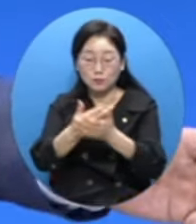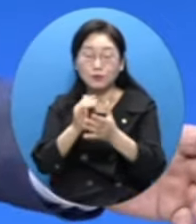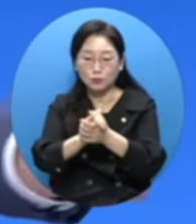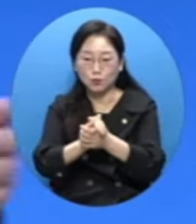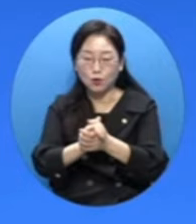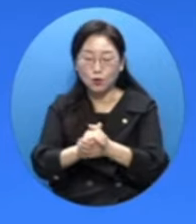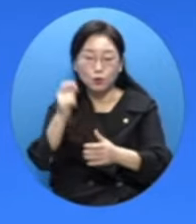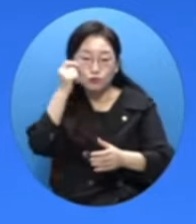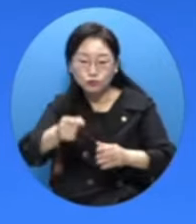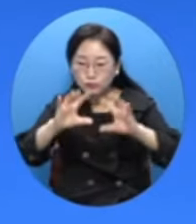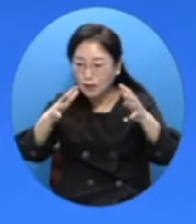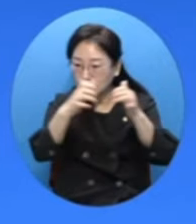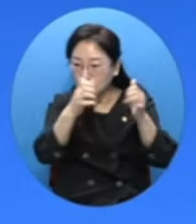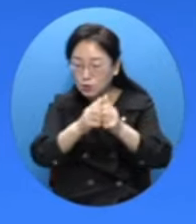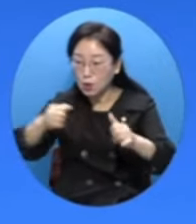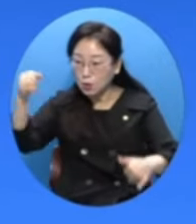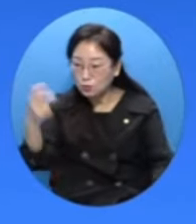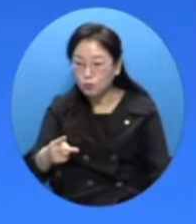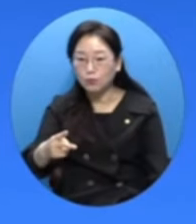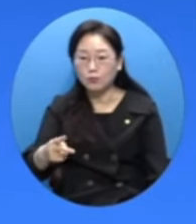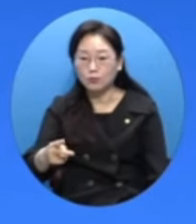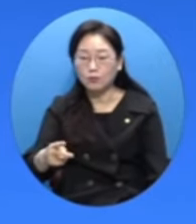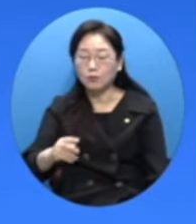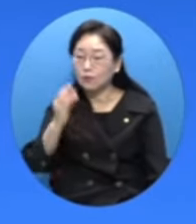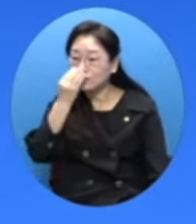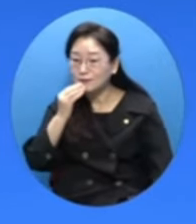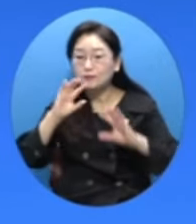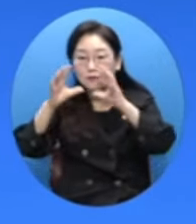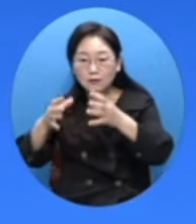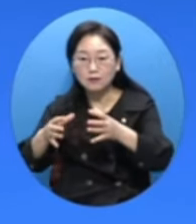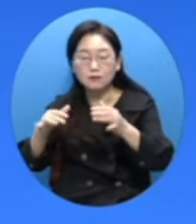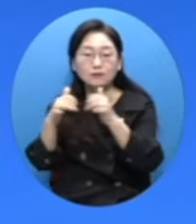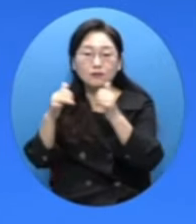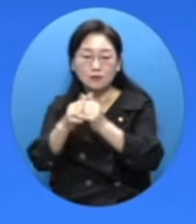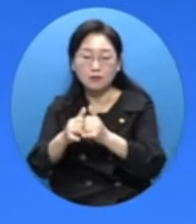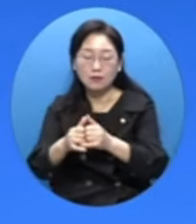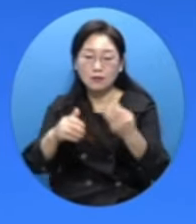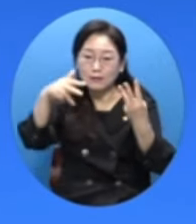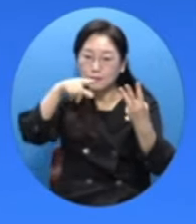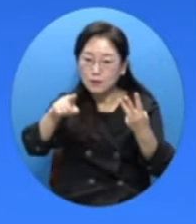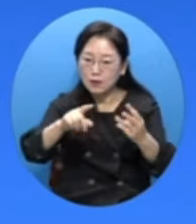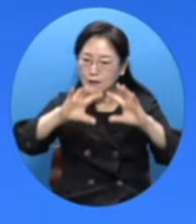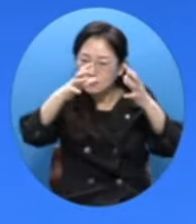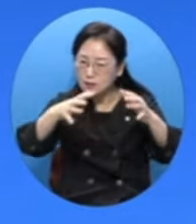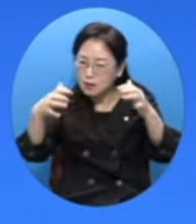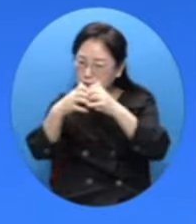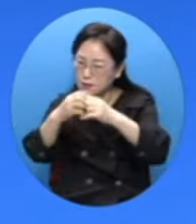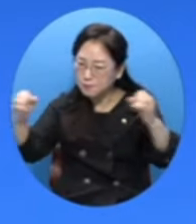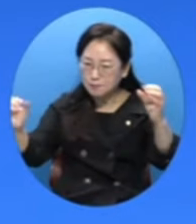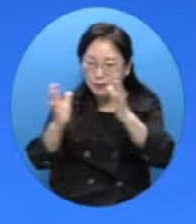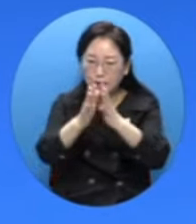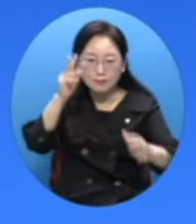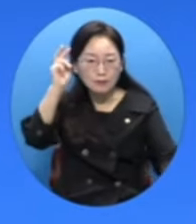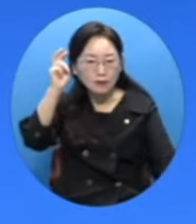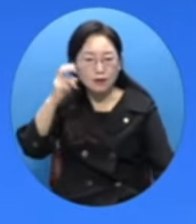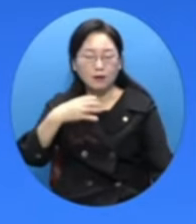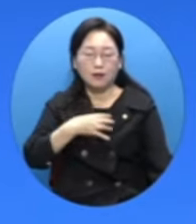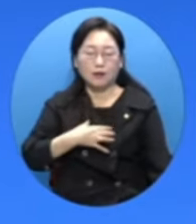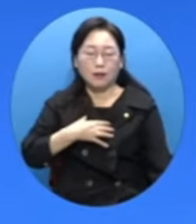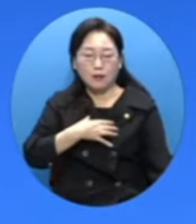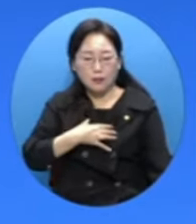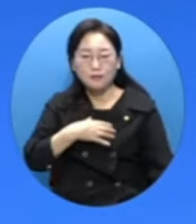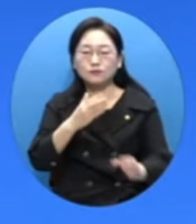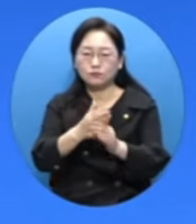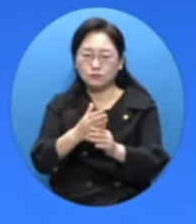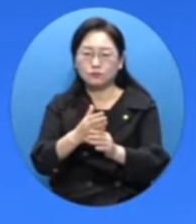전쟁도 아직 끝나지 않았는데 또 이 이스라엘에서 전쟁이 일어나서 제3차 대전이 일어나는 것이 아니냐 큰 염려가 되고